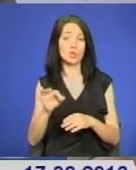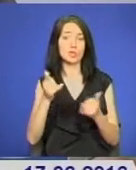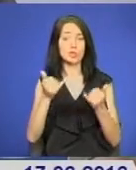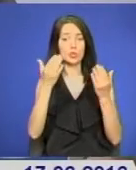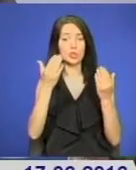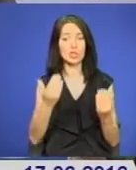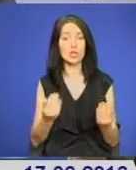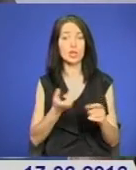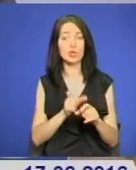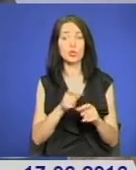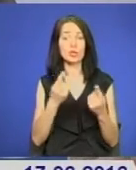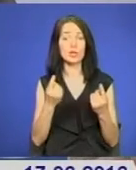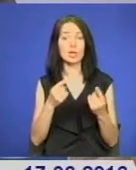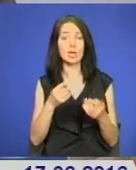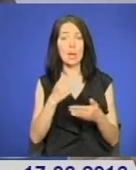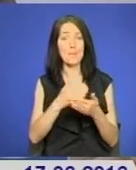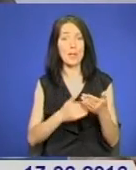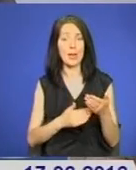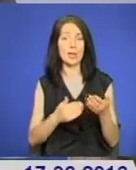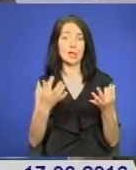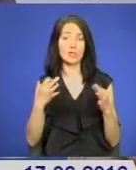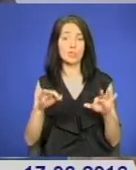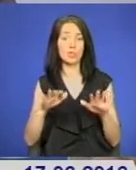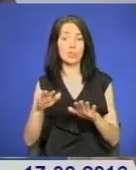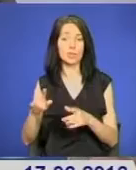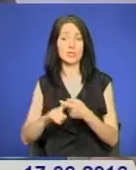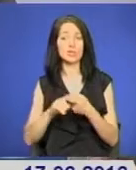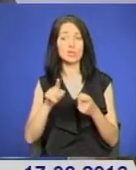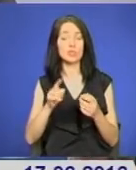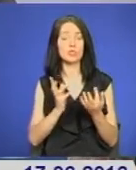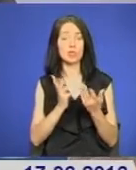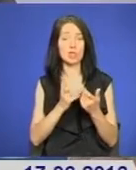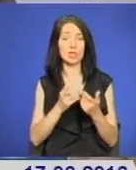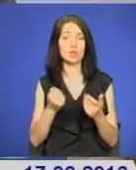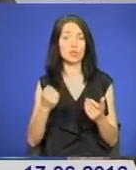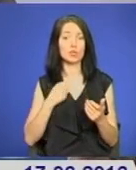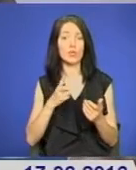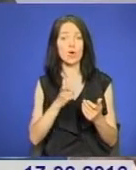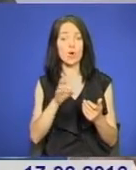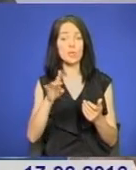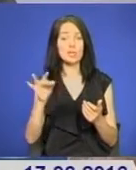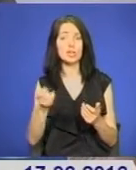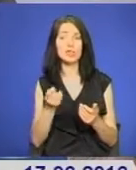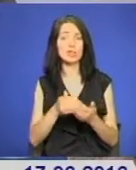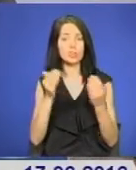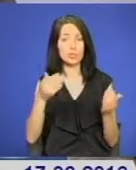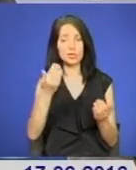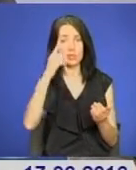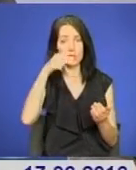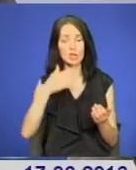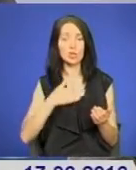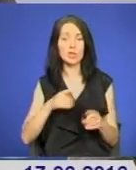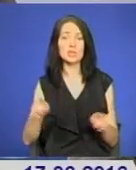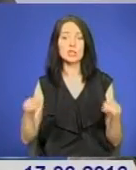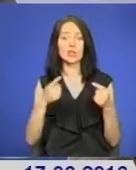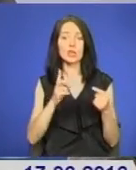сьогоднішній день дуже великий перелік вакантних посад, в зв'язку з тим, що кількість військових комісаріатів трошки збільшилась. Ви знаєте, що у нас створені